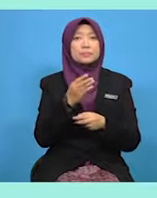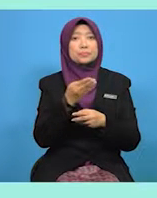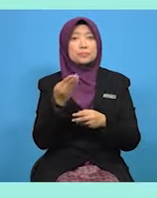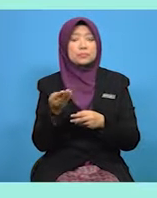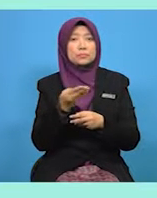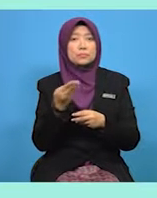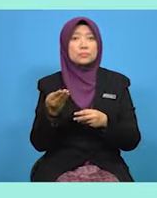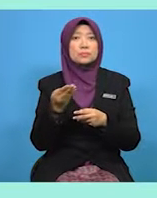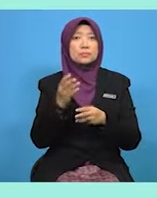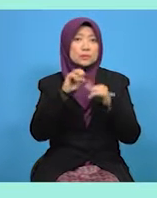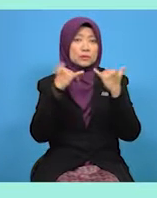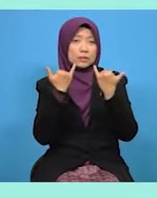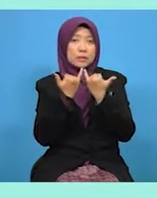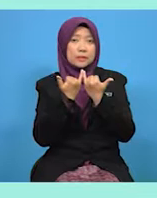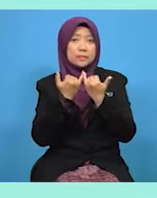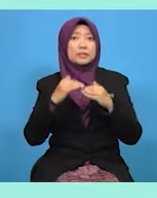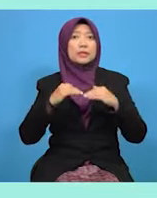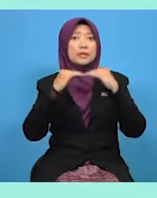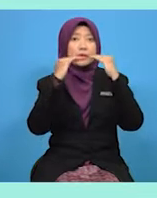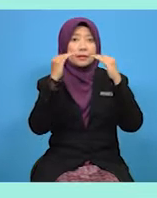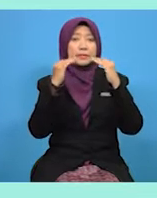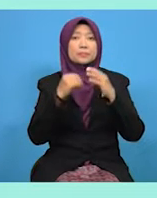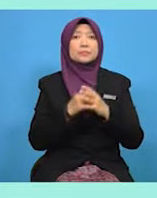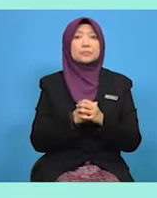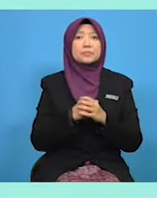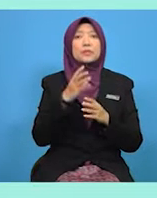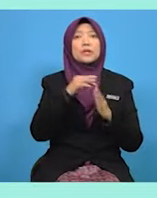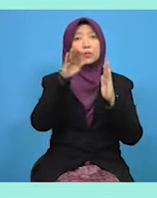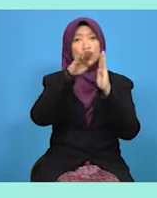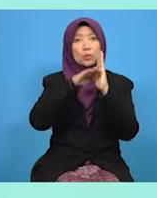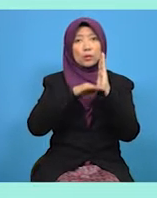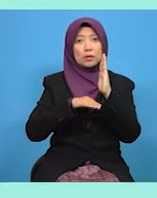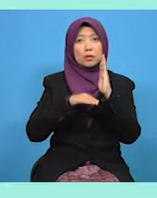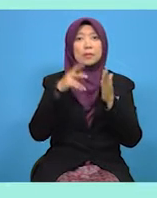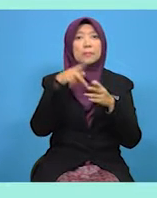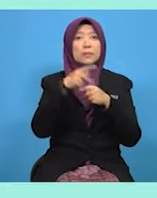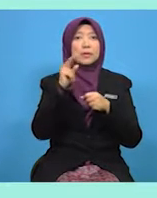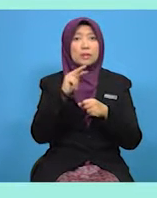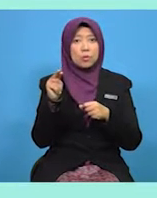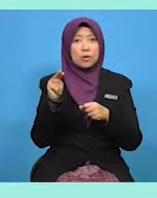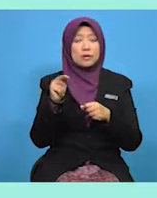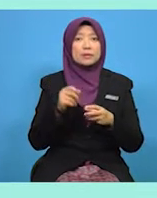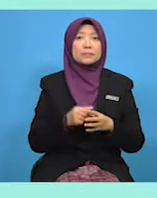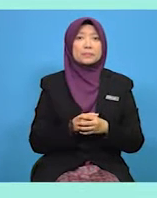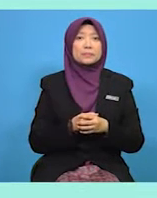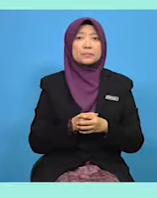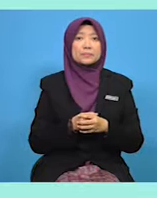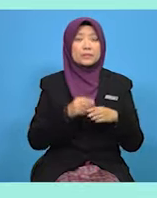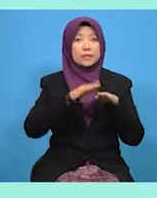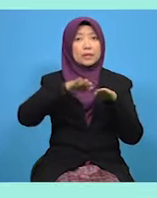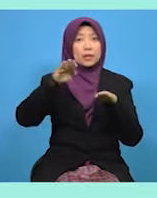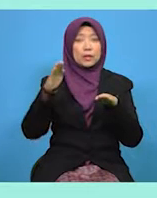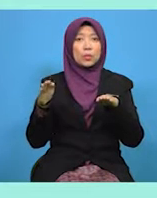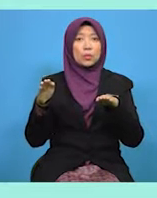pengeluaran firma meningkat dan firma akan mengurangkan pengeluaran.